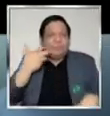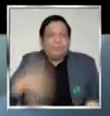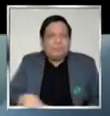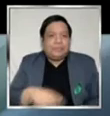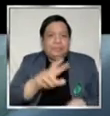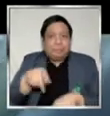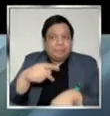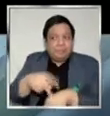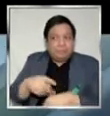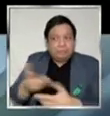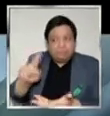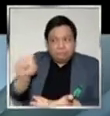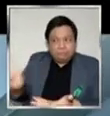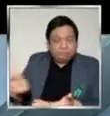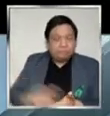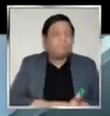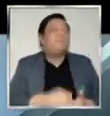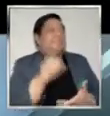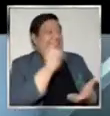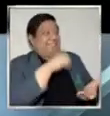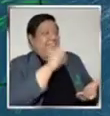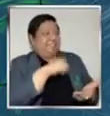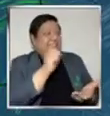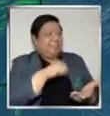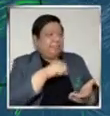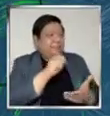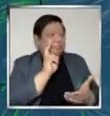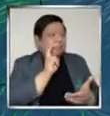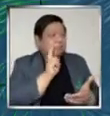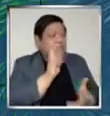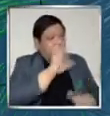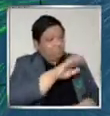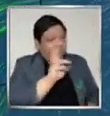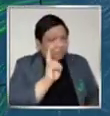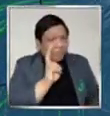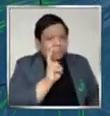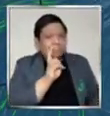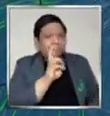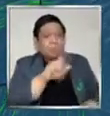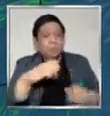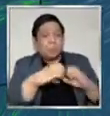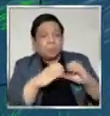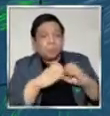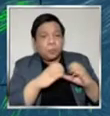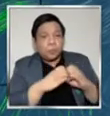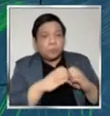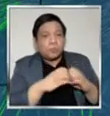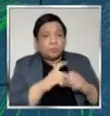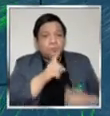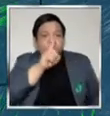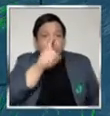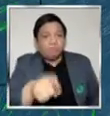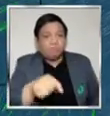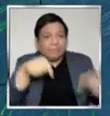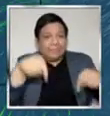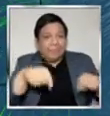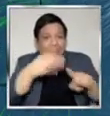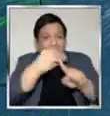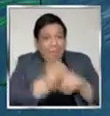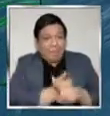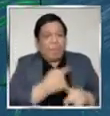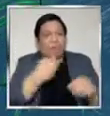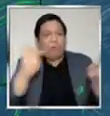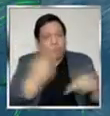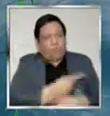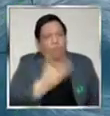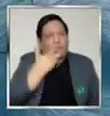Yes, Vicky. Alam mo, mga Vicky, mga kapuso, actually, mas mainit ang buwan ng Mayo kaysa sa Abril at